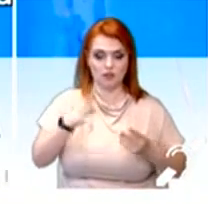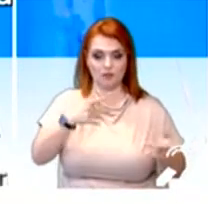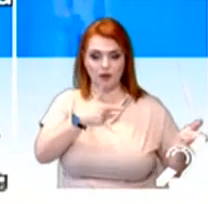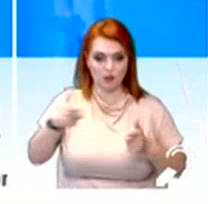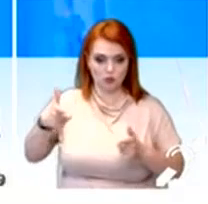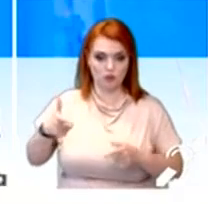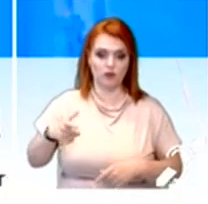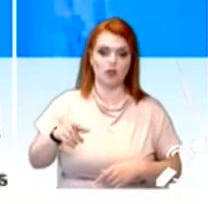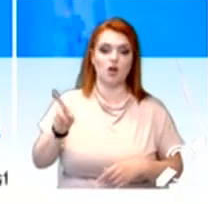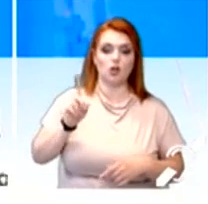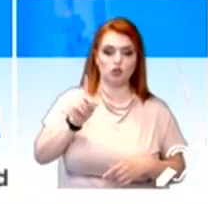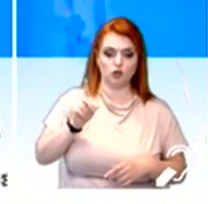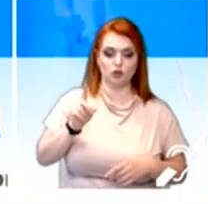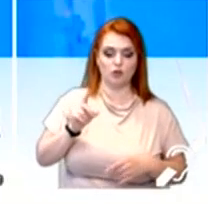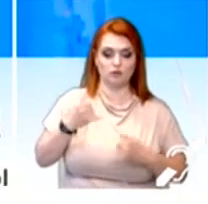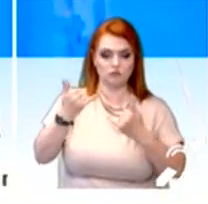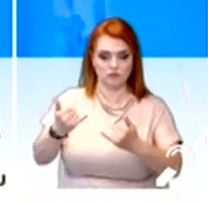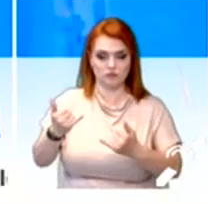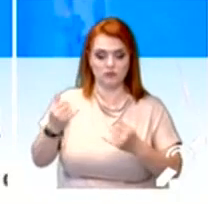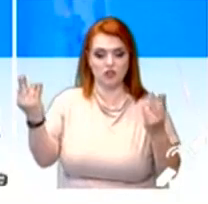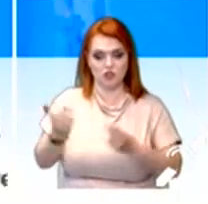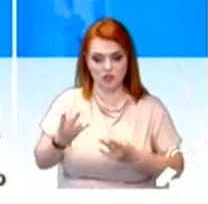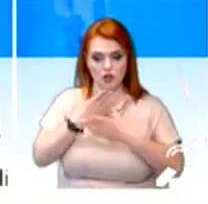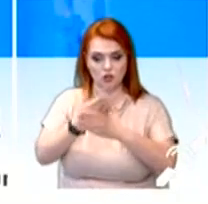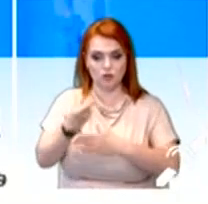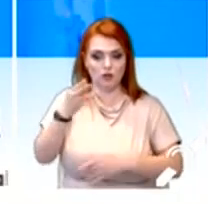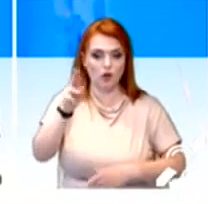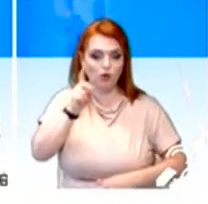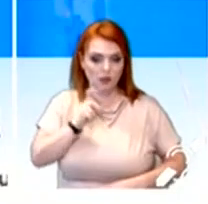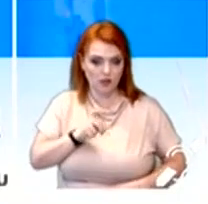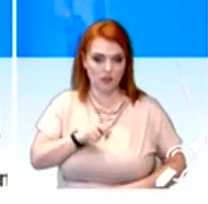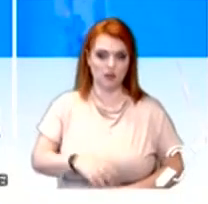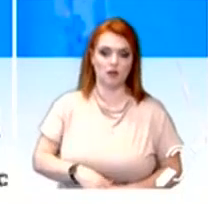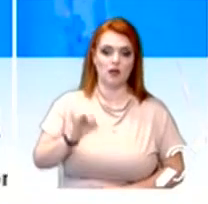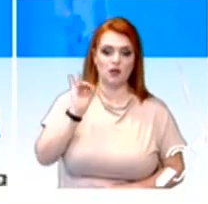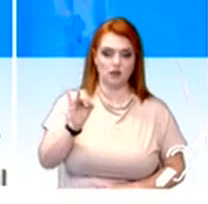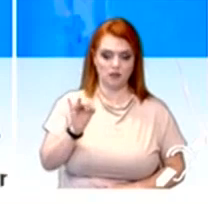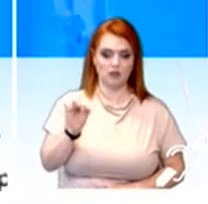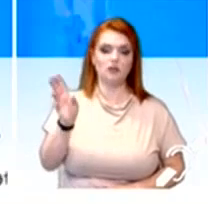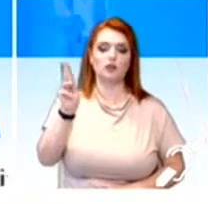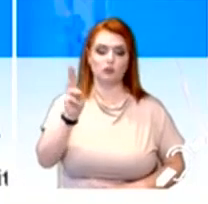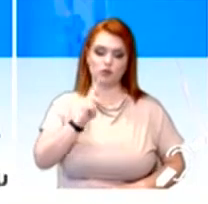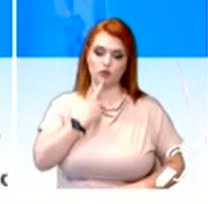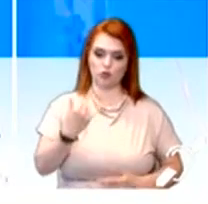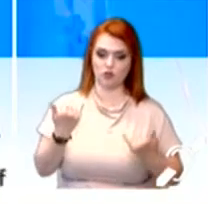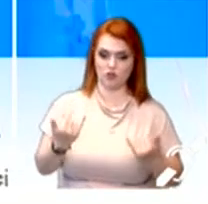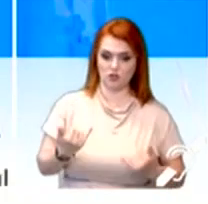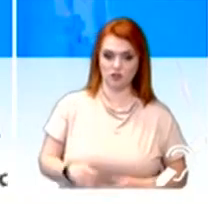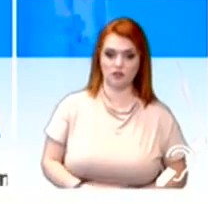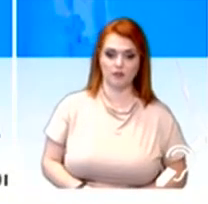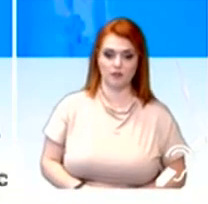and continue to provide necessary support for Ukraine and for our most vulnerable